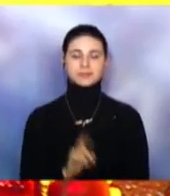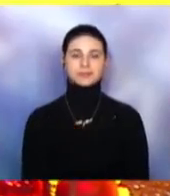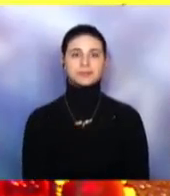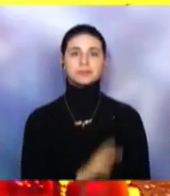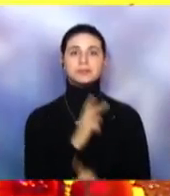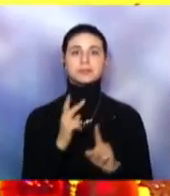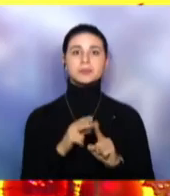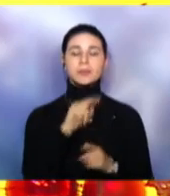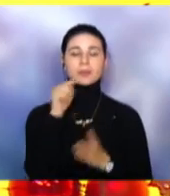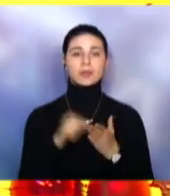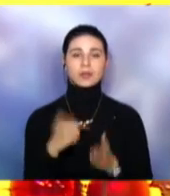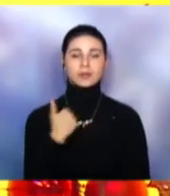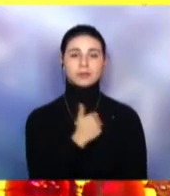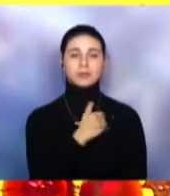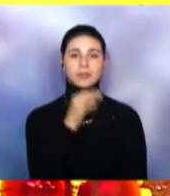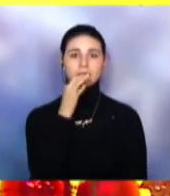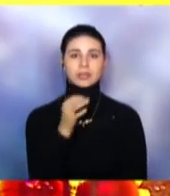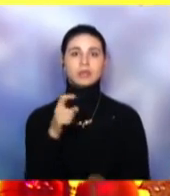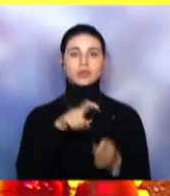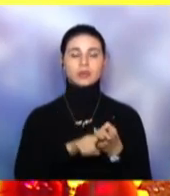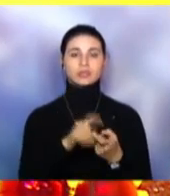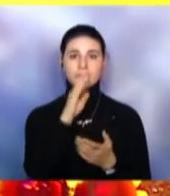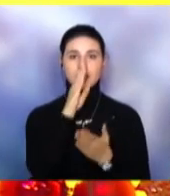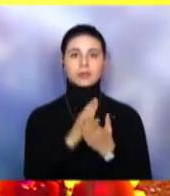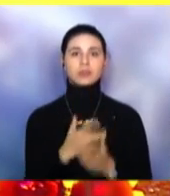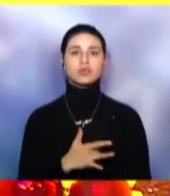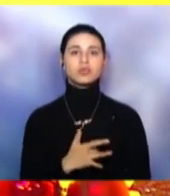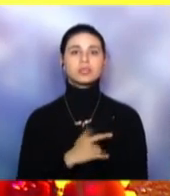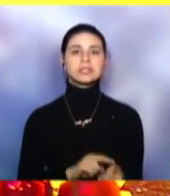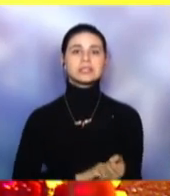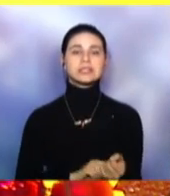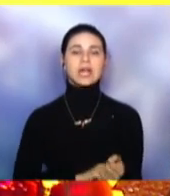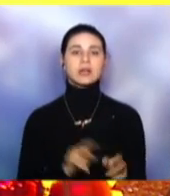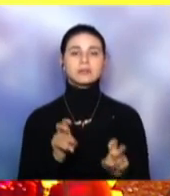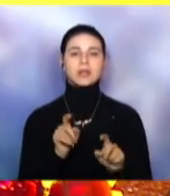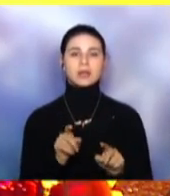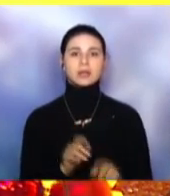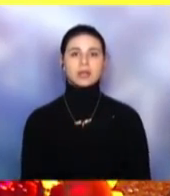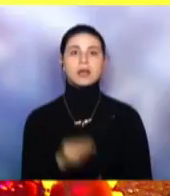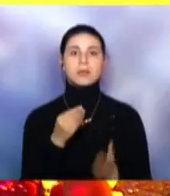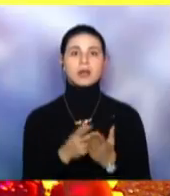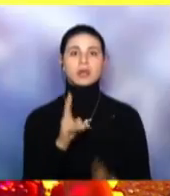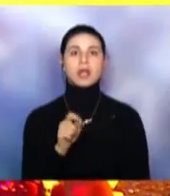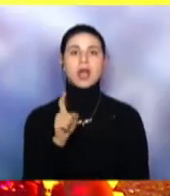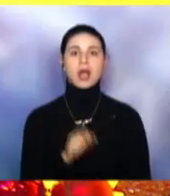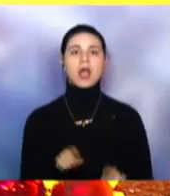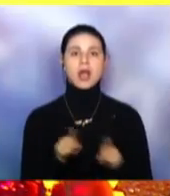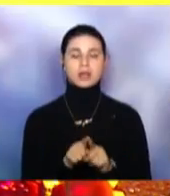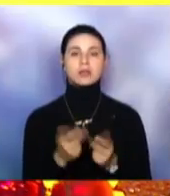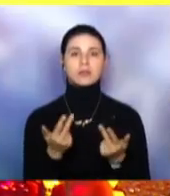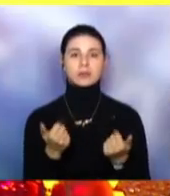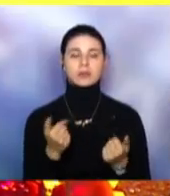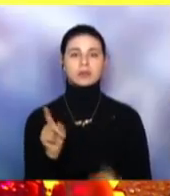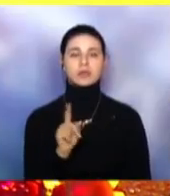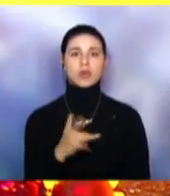საკითხი, რაც ასევე მინდა გითხრათ და უკავშირდება პირდაპირ გულ-სისხლძარღვთა სისტემას. ბატონი კახა ასევე დამიდასტურებს,